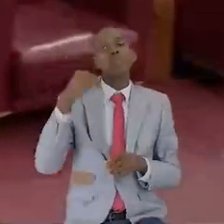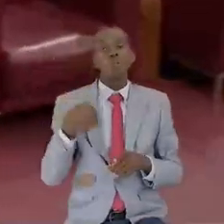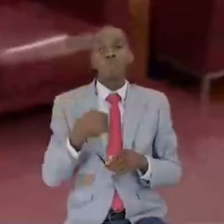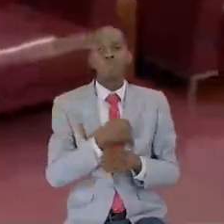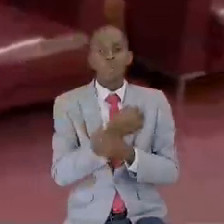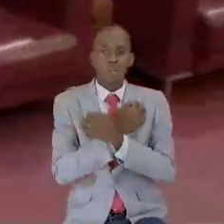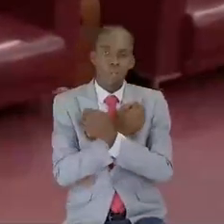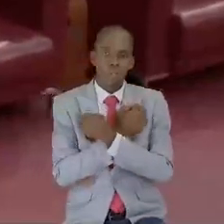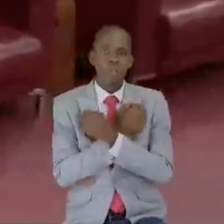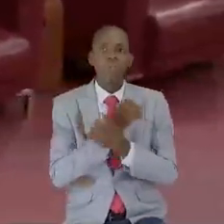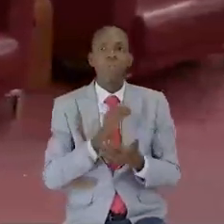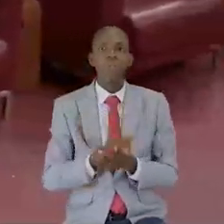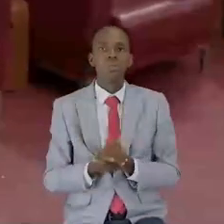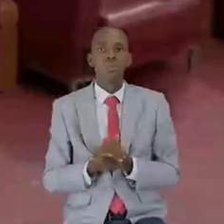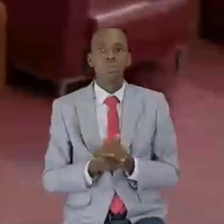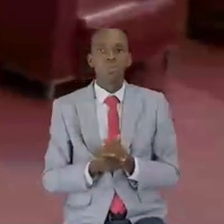aimons.